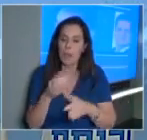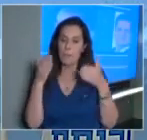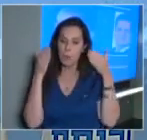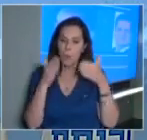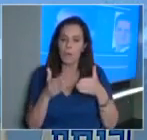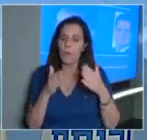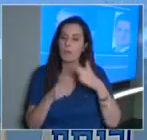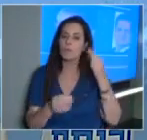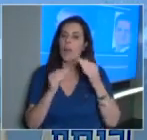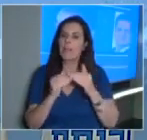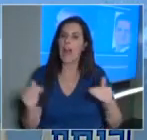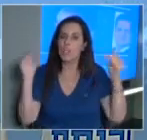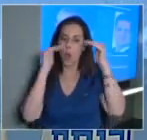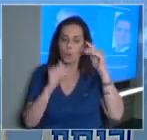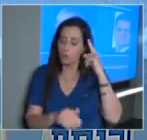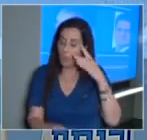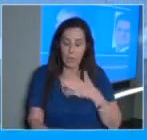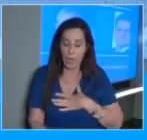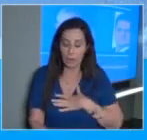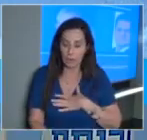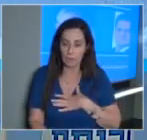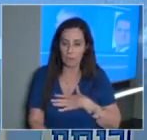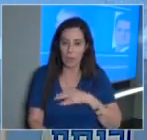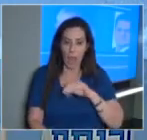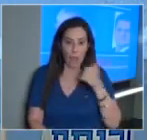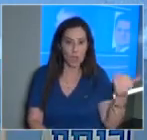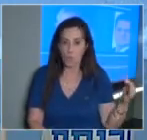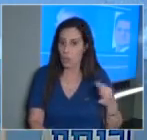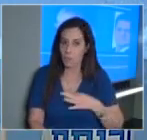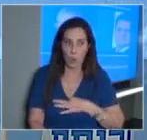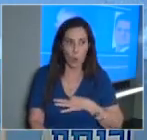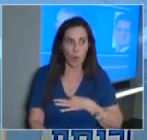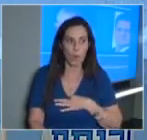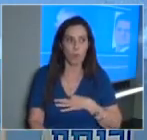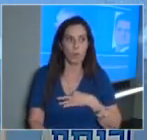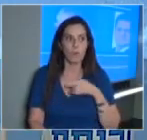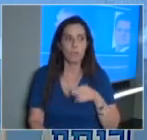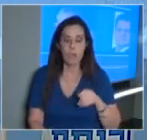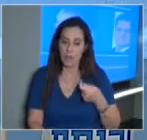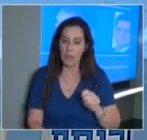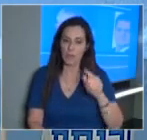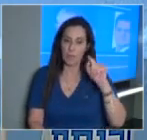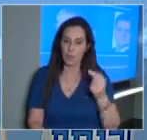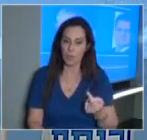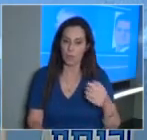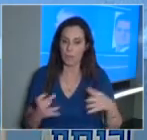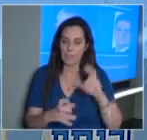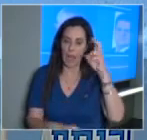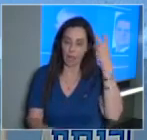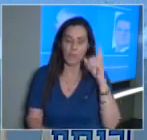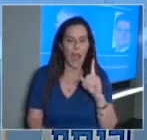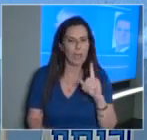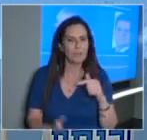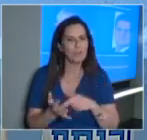על בית המשפט העליון, שלדעתי הראשונים שיפגעו מפגיעה בעצמאות בו זה דווקא מיעוטים והמגזר הערבי.